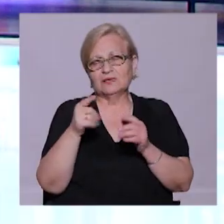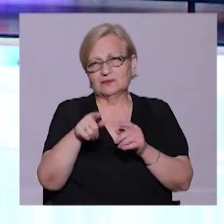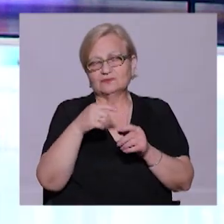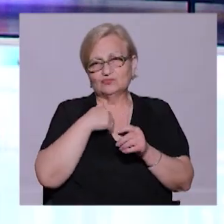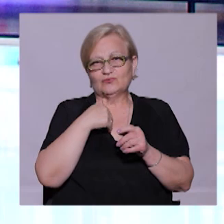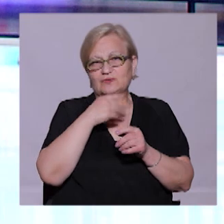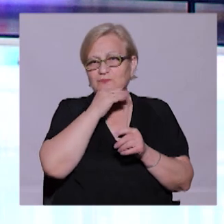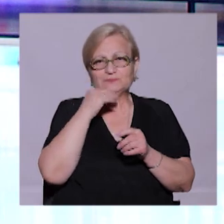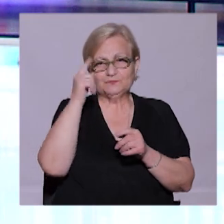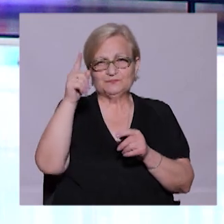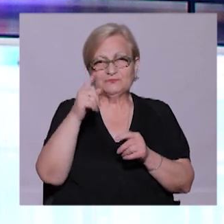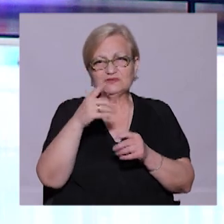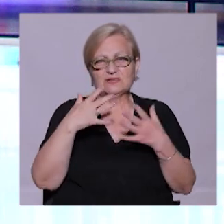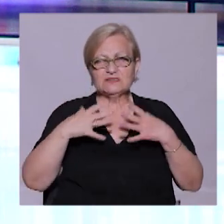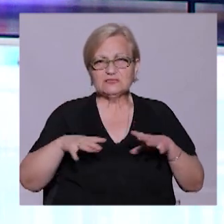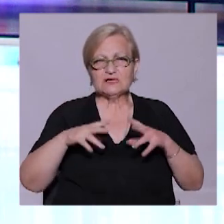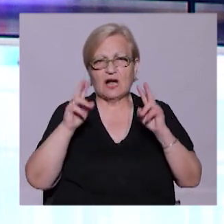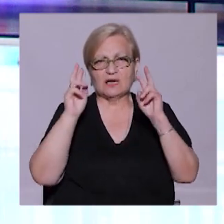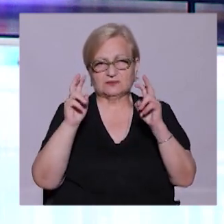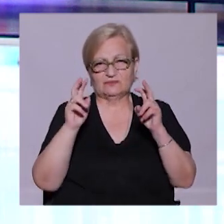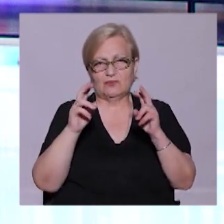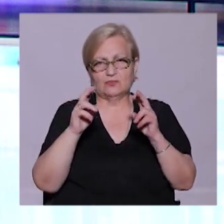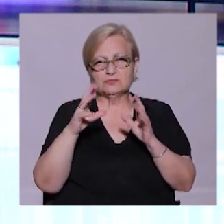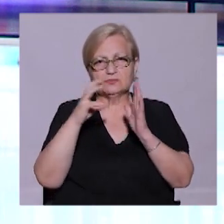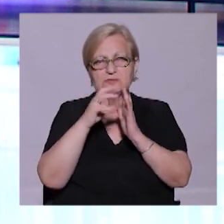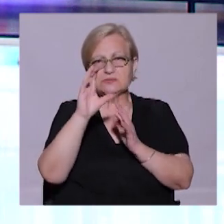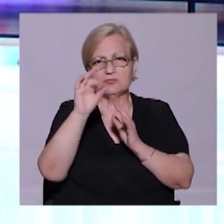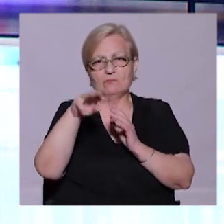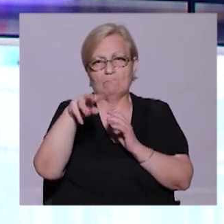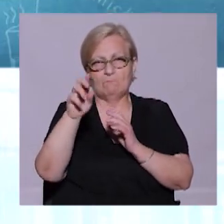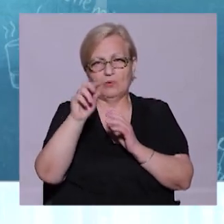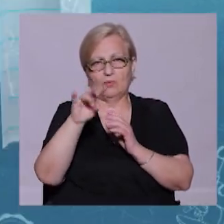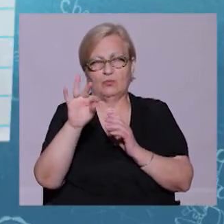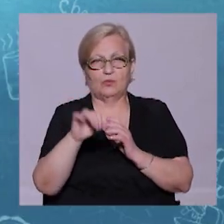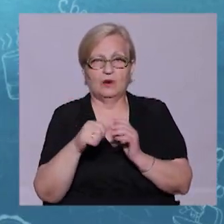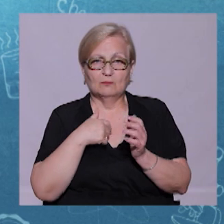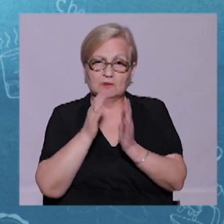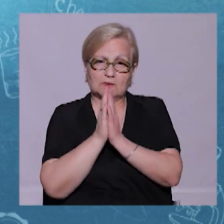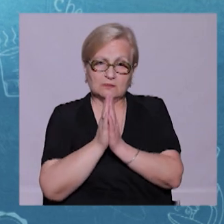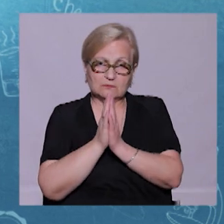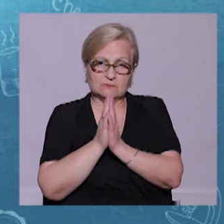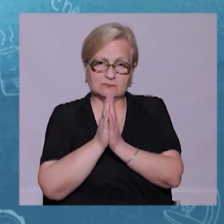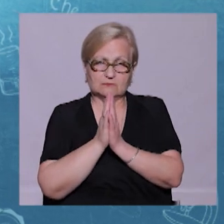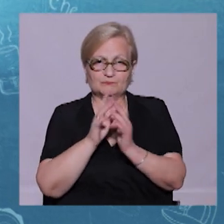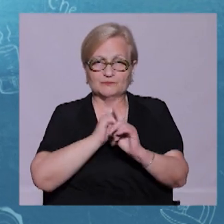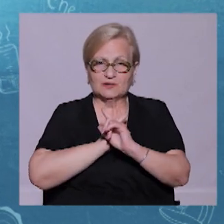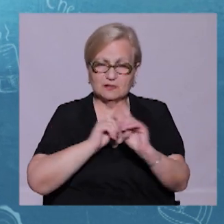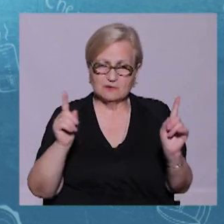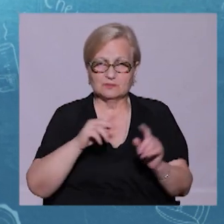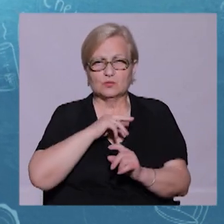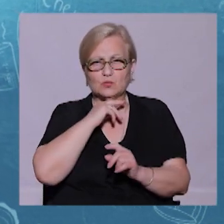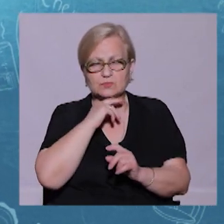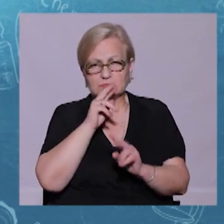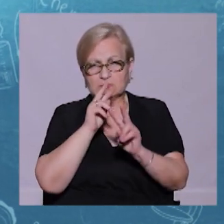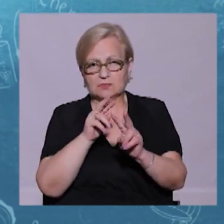დროებით აქ შევწყვიტოთ ჩვენ დღეს მსვლელობა მე გთხოვთ განსაკუთრებული გულისყურით წაიკითხოთ დავალებად